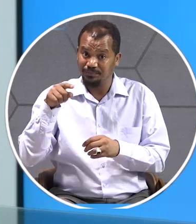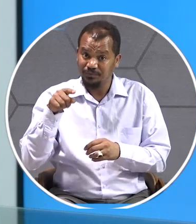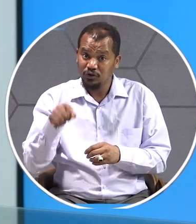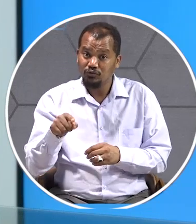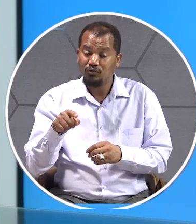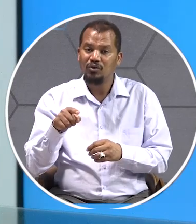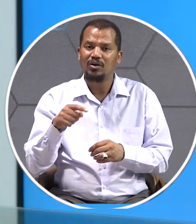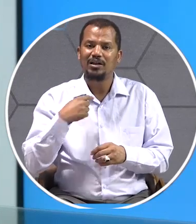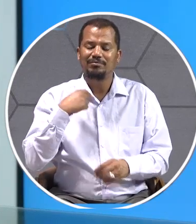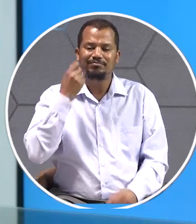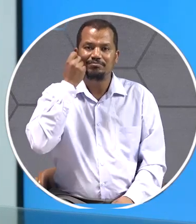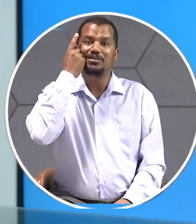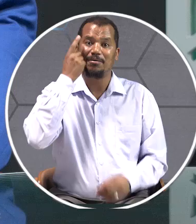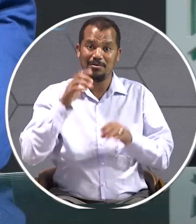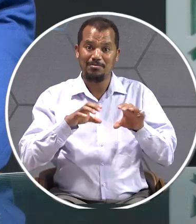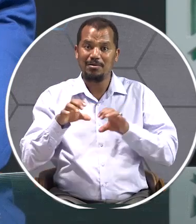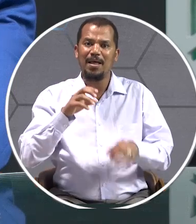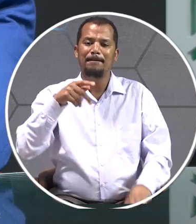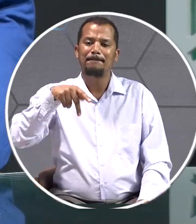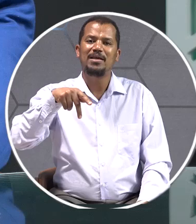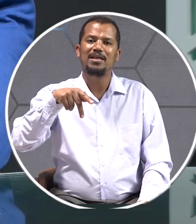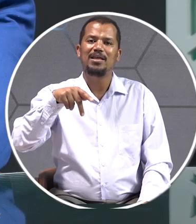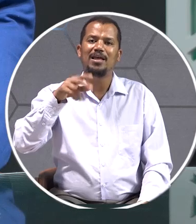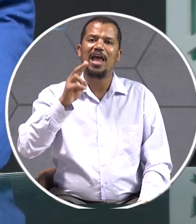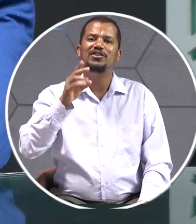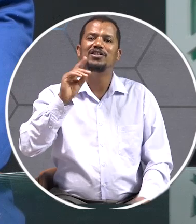ስለሱም አክኖሌጅ በማድረግ ፒኤችዲ እንድማር